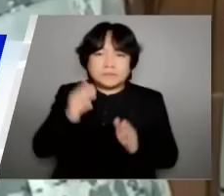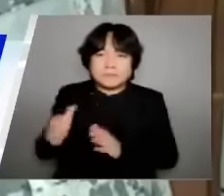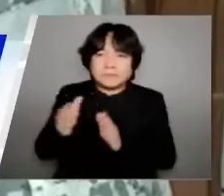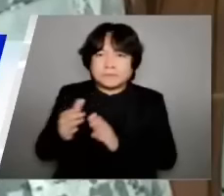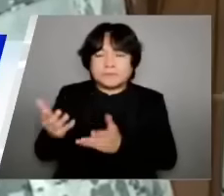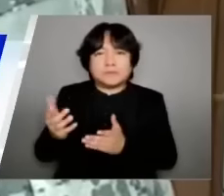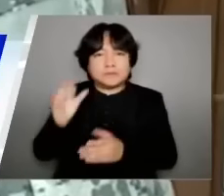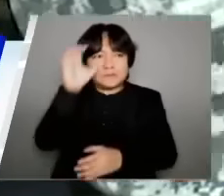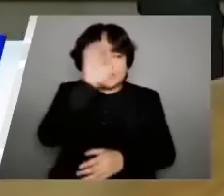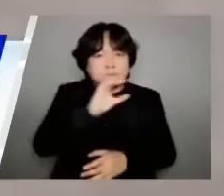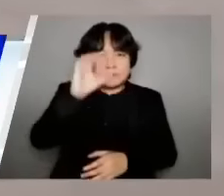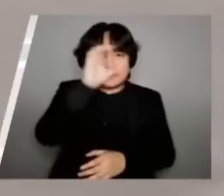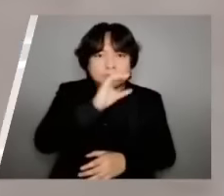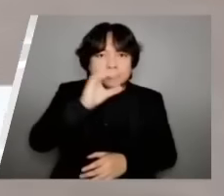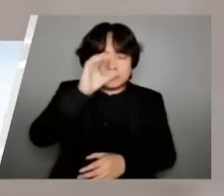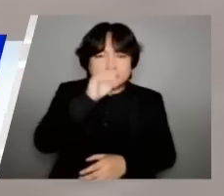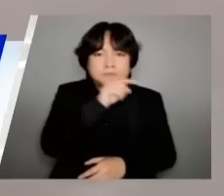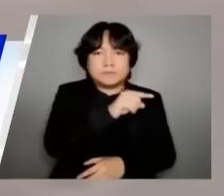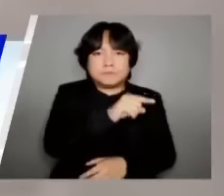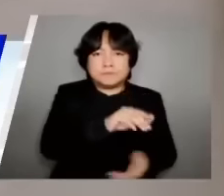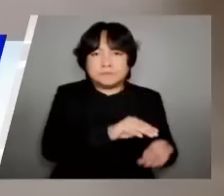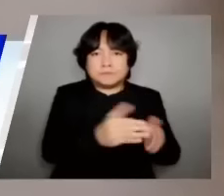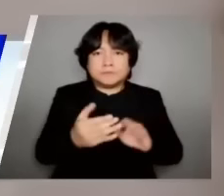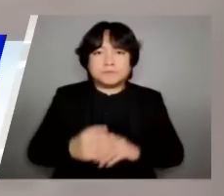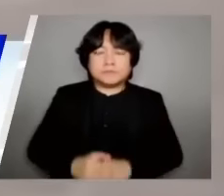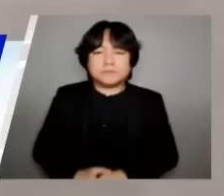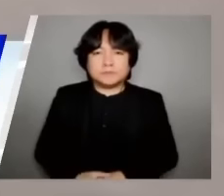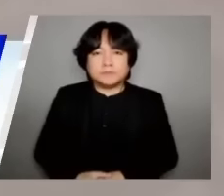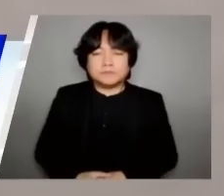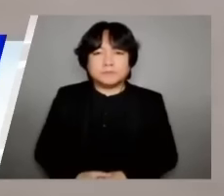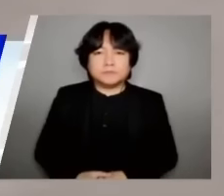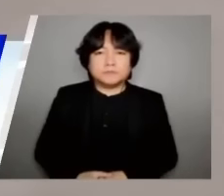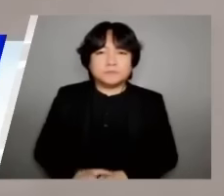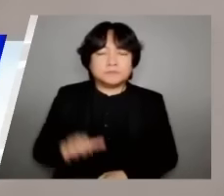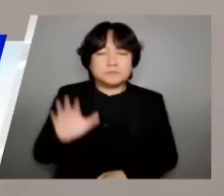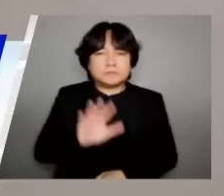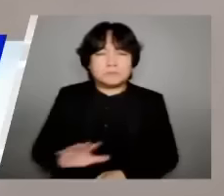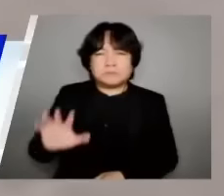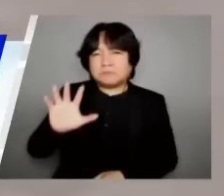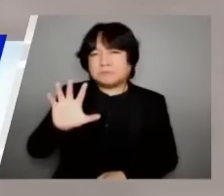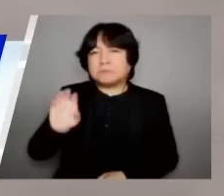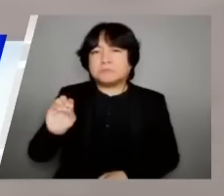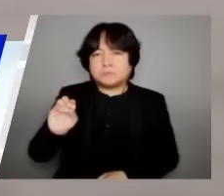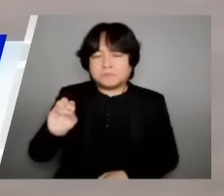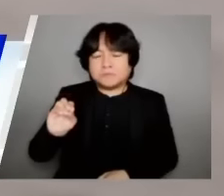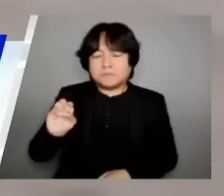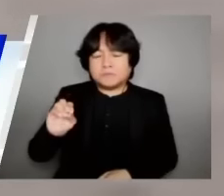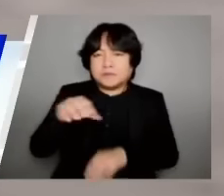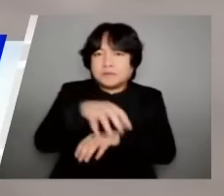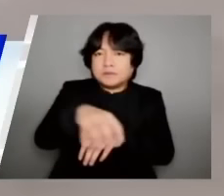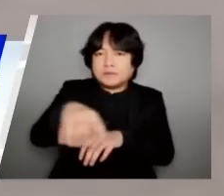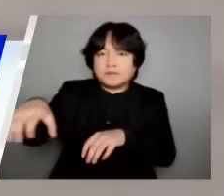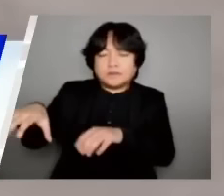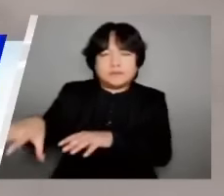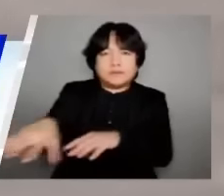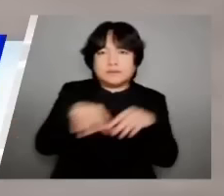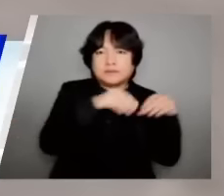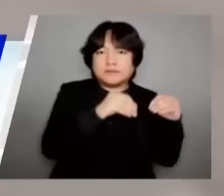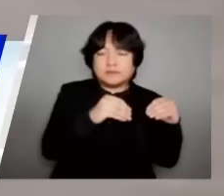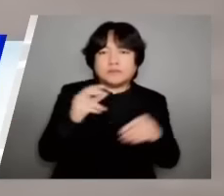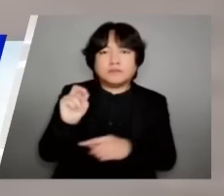search and rescue. Mahigit 50 residente naman ang inilikas sa Peñaranda, Nueva Ecija dahil sa pagtaas